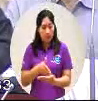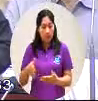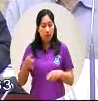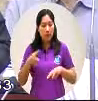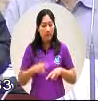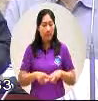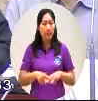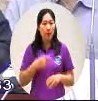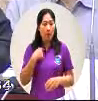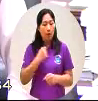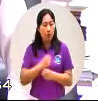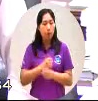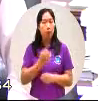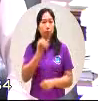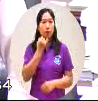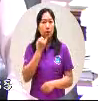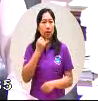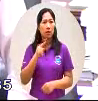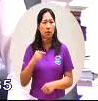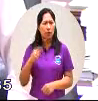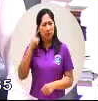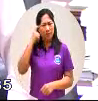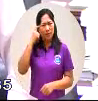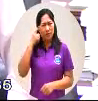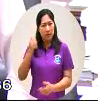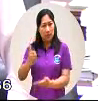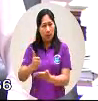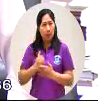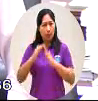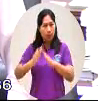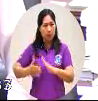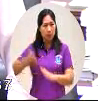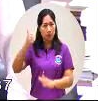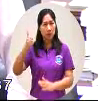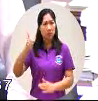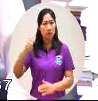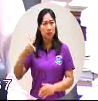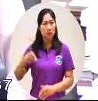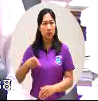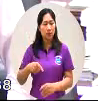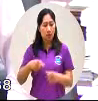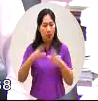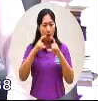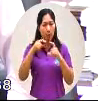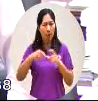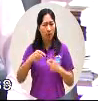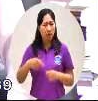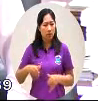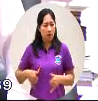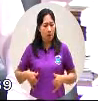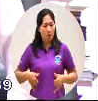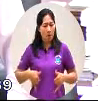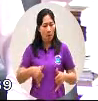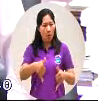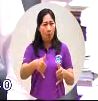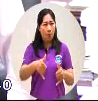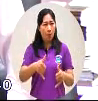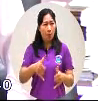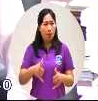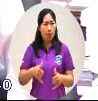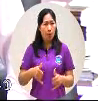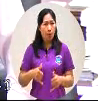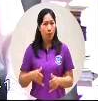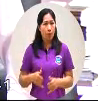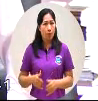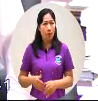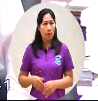就 我想请市长回应一下，应该这个因为路途比较遥远哈，看看怎么处理比较啊，让